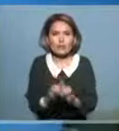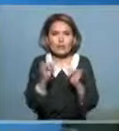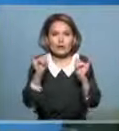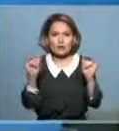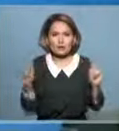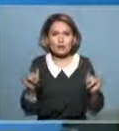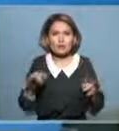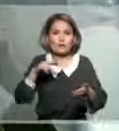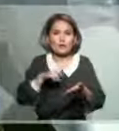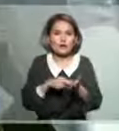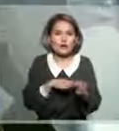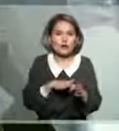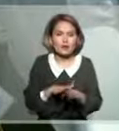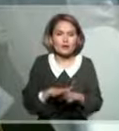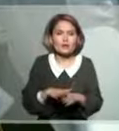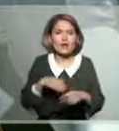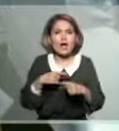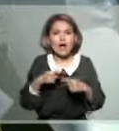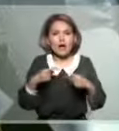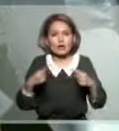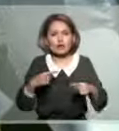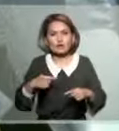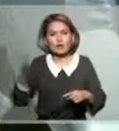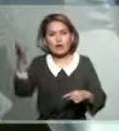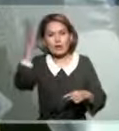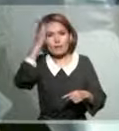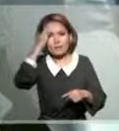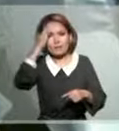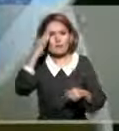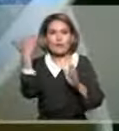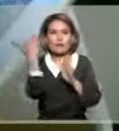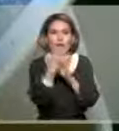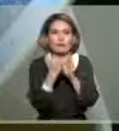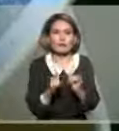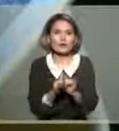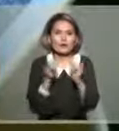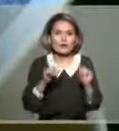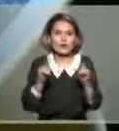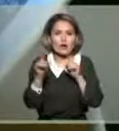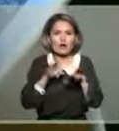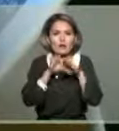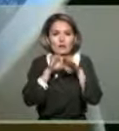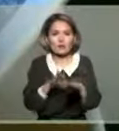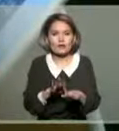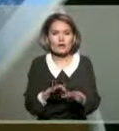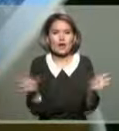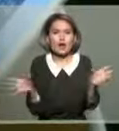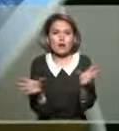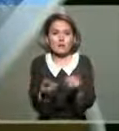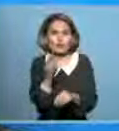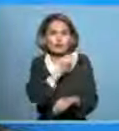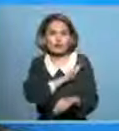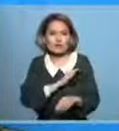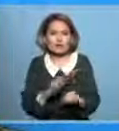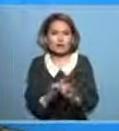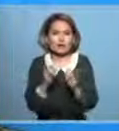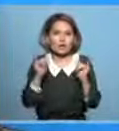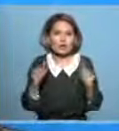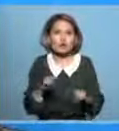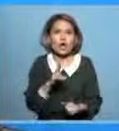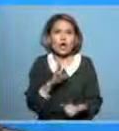көздеген тараптар білім саласындағы ілкімді бастамаларға да ерекше тоқталды. Конференция барысында әріптестікті нығайту мақсатында